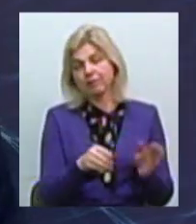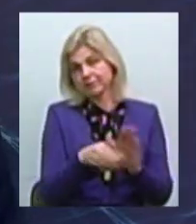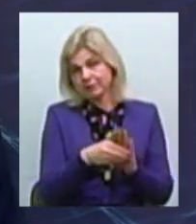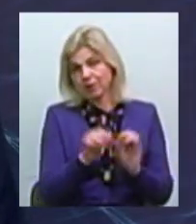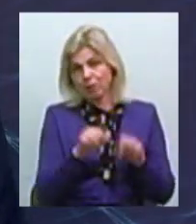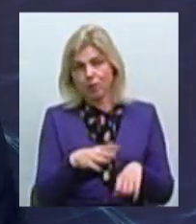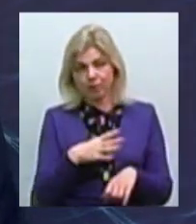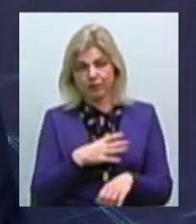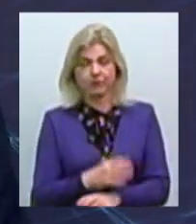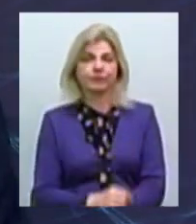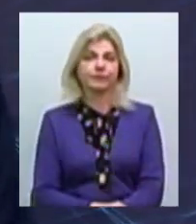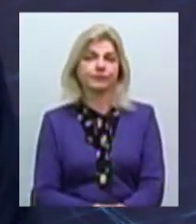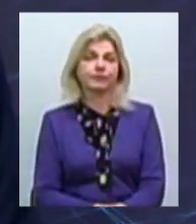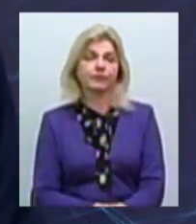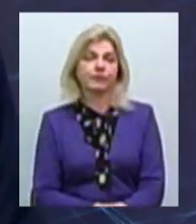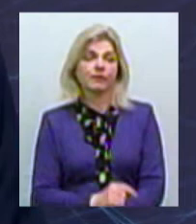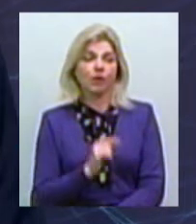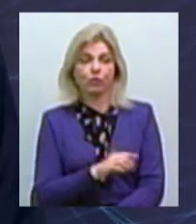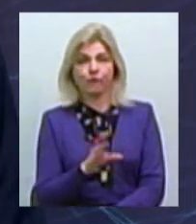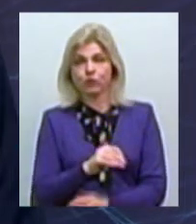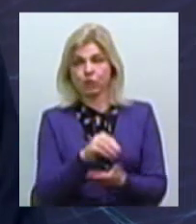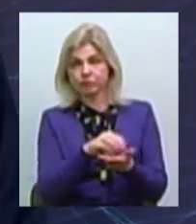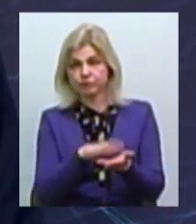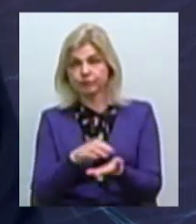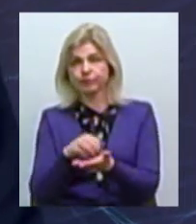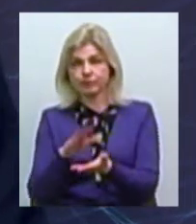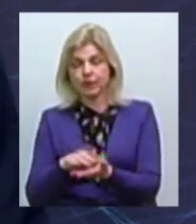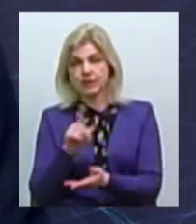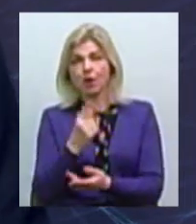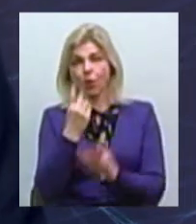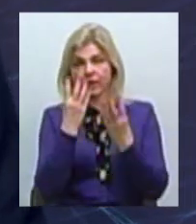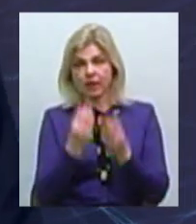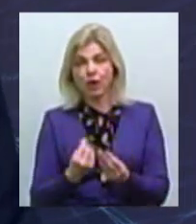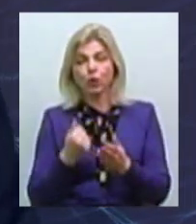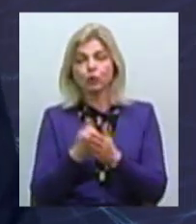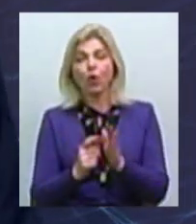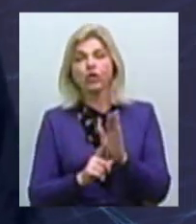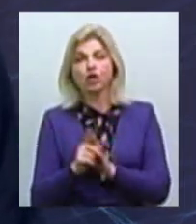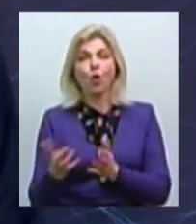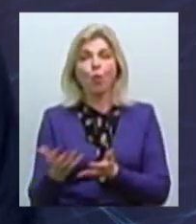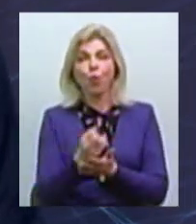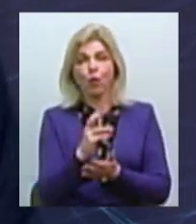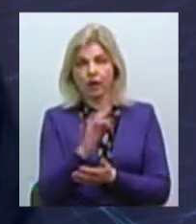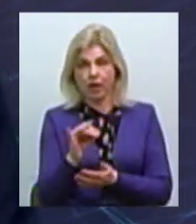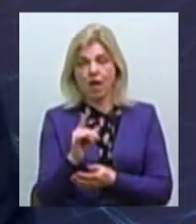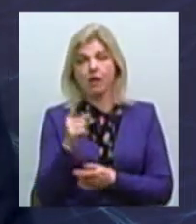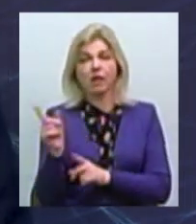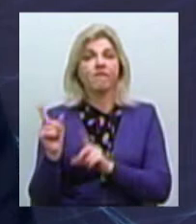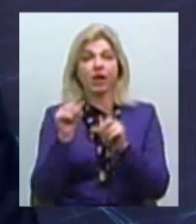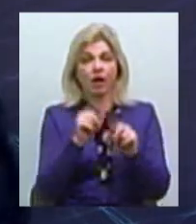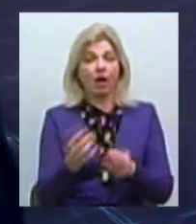малую мзду как говорится он тебе это все по регистрировал за день до начала уборки ты выехал своими комбайнами убрал пока